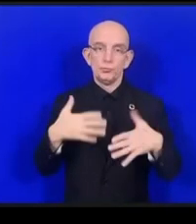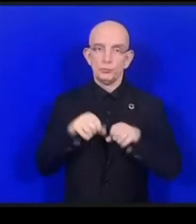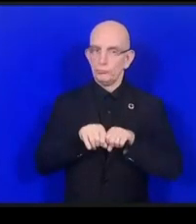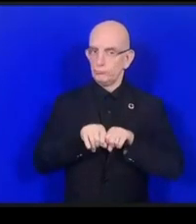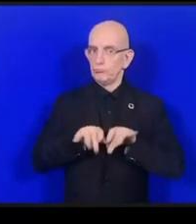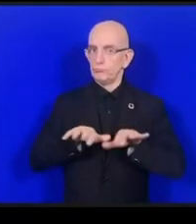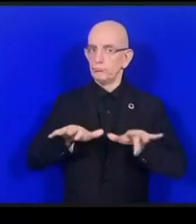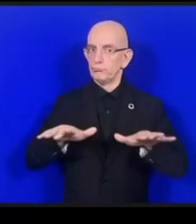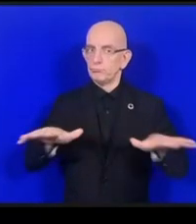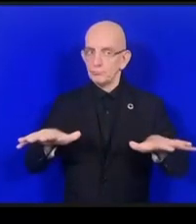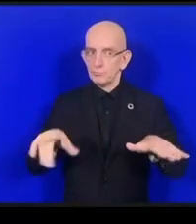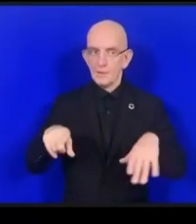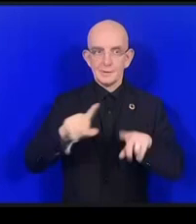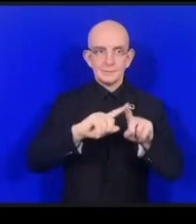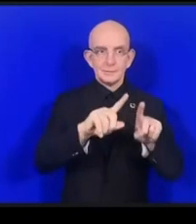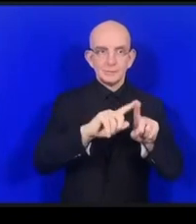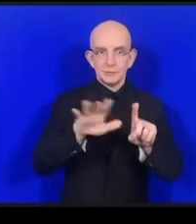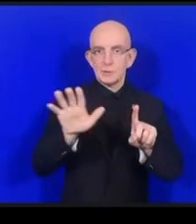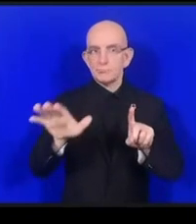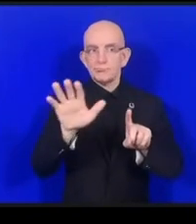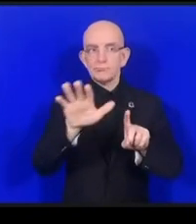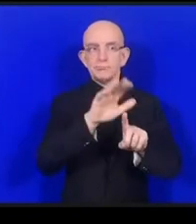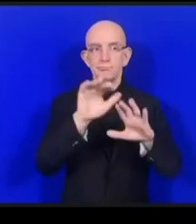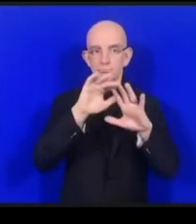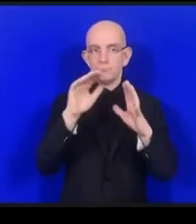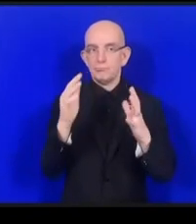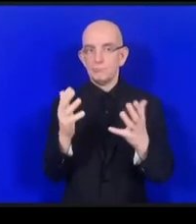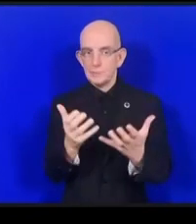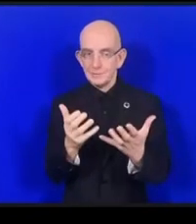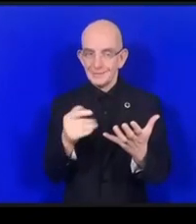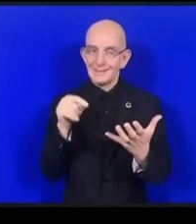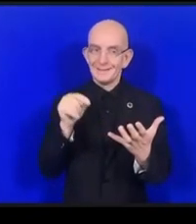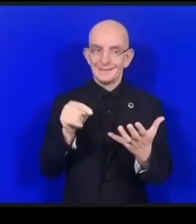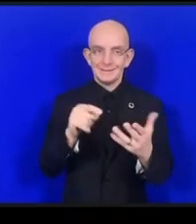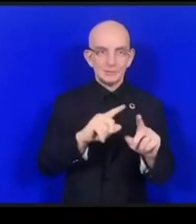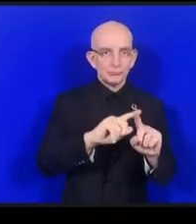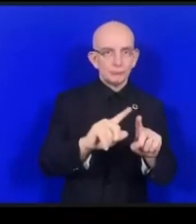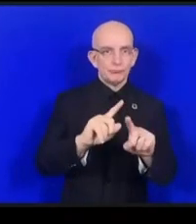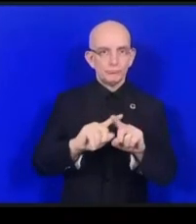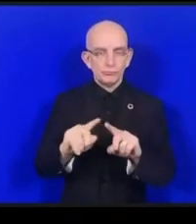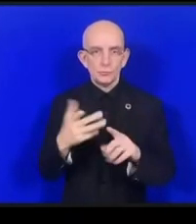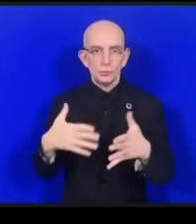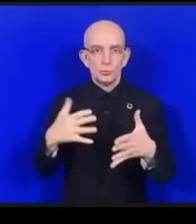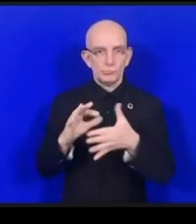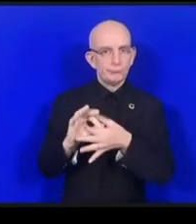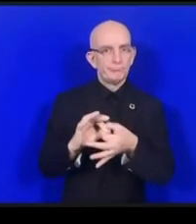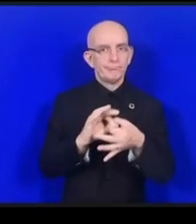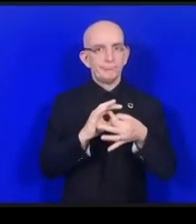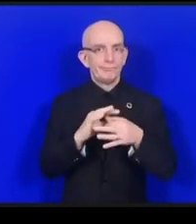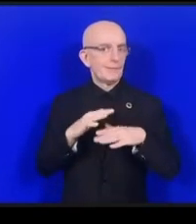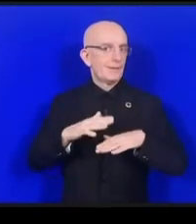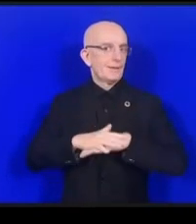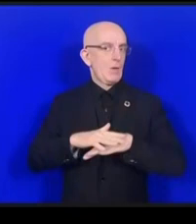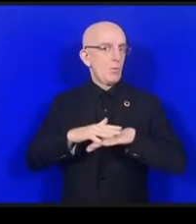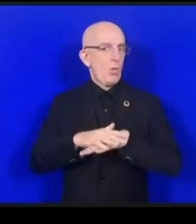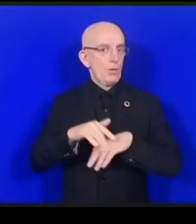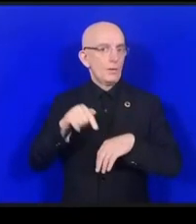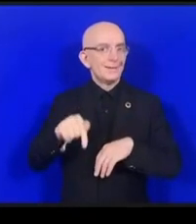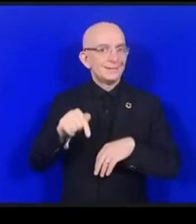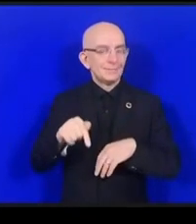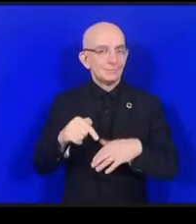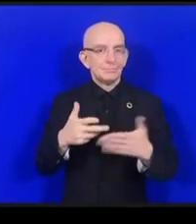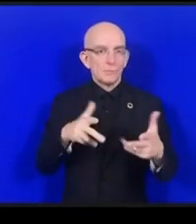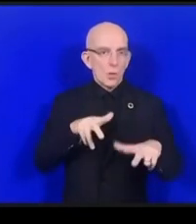сообществами вовлекая более широкие слои пользователей и